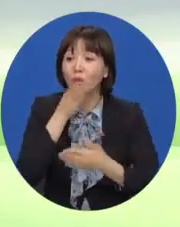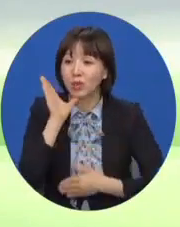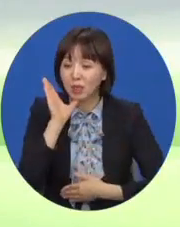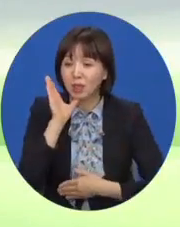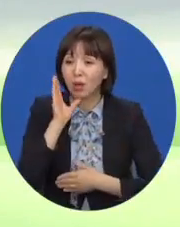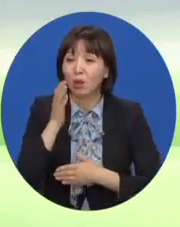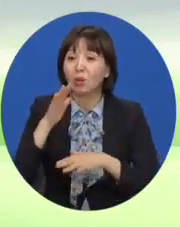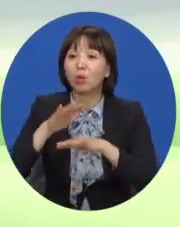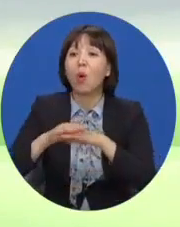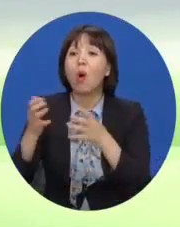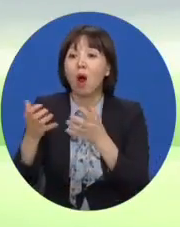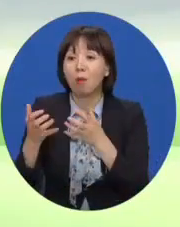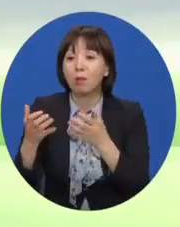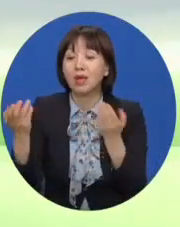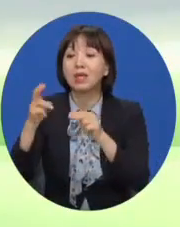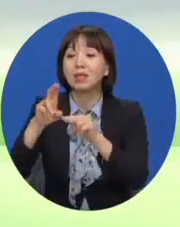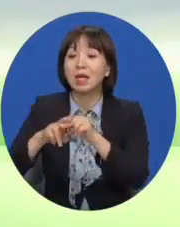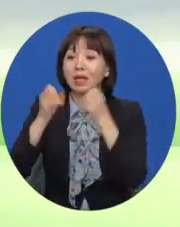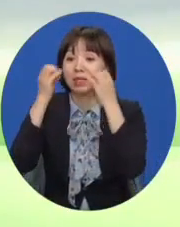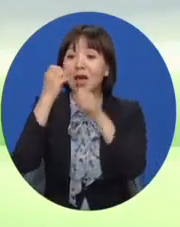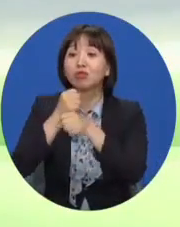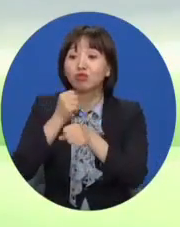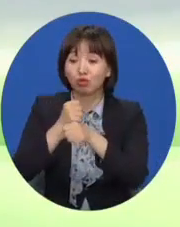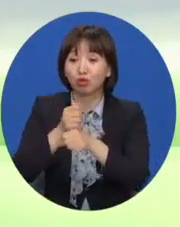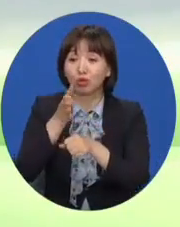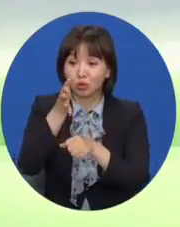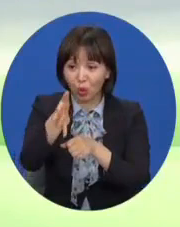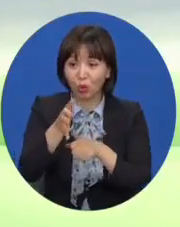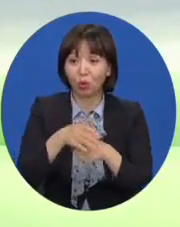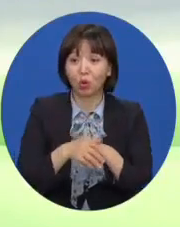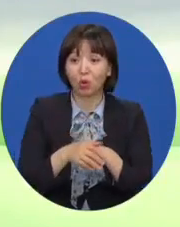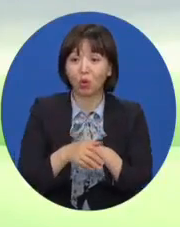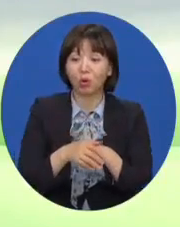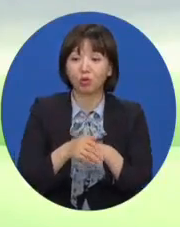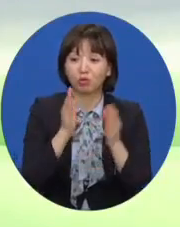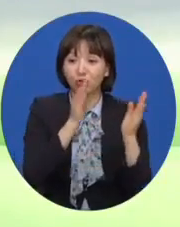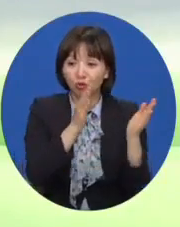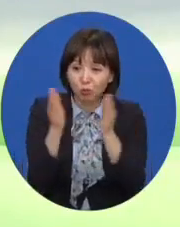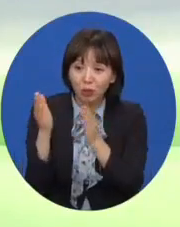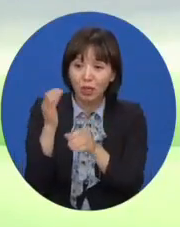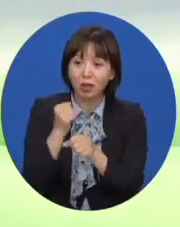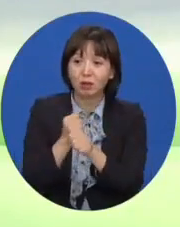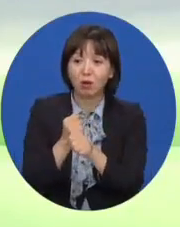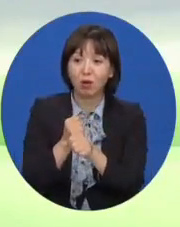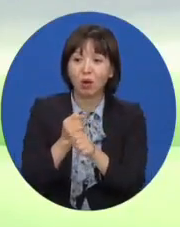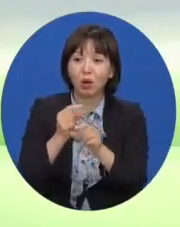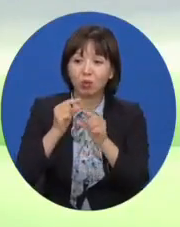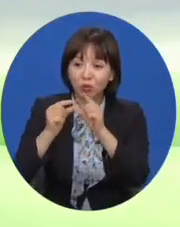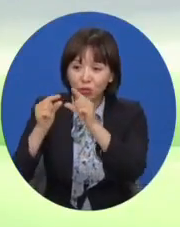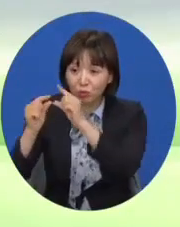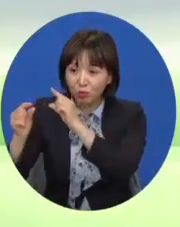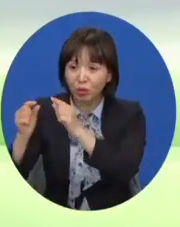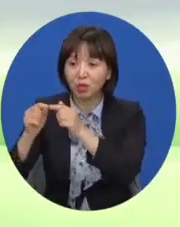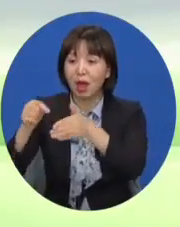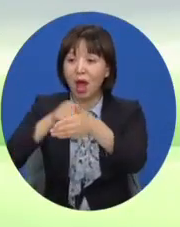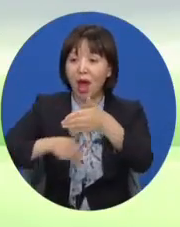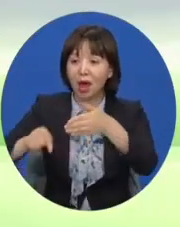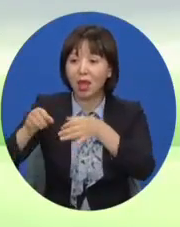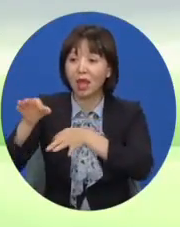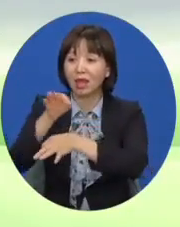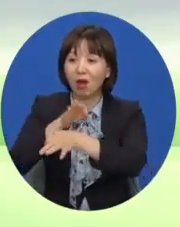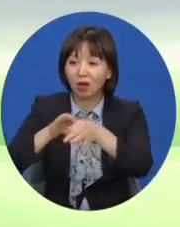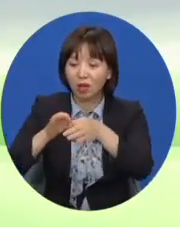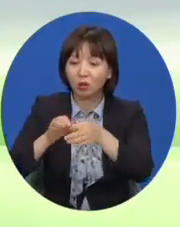또 농업, 또 일자리 창출 이런 쪽으로 우선 컨설팅을 해서 그런 쪽 부분적으로 우선 내수 경기를 살리겠다.